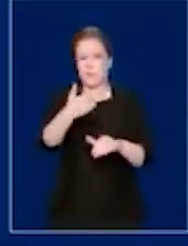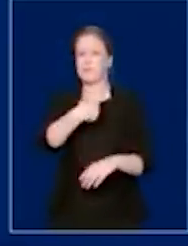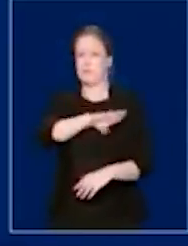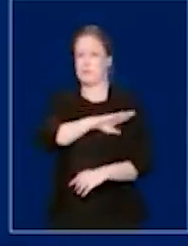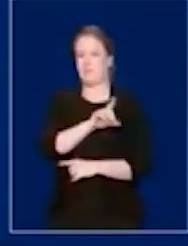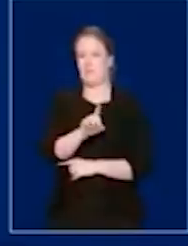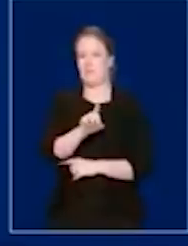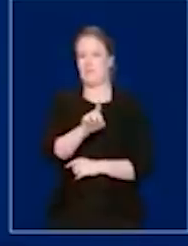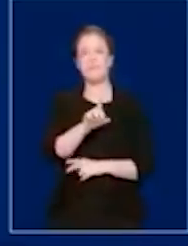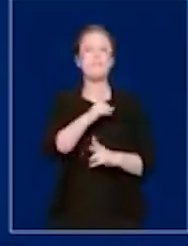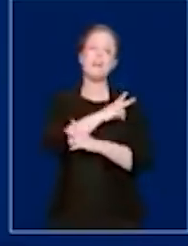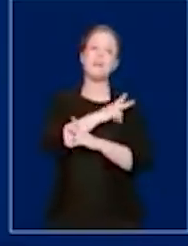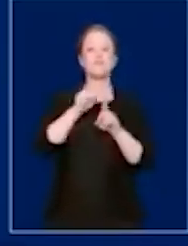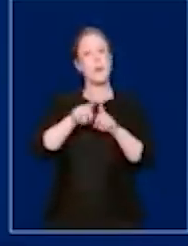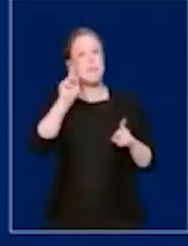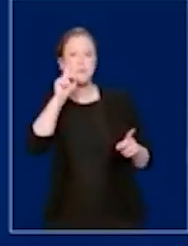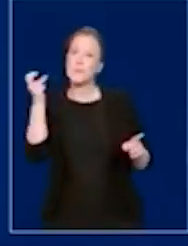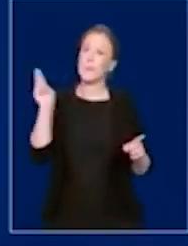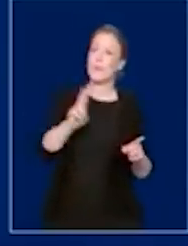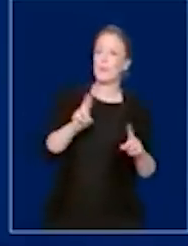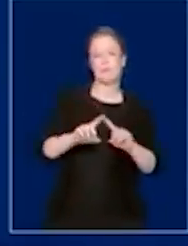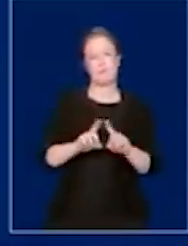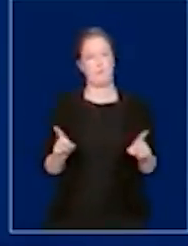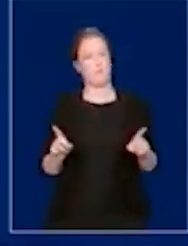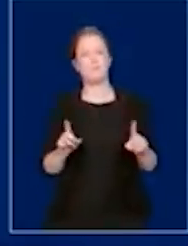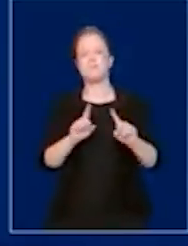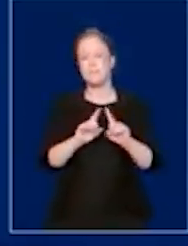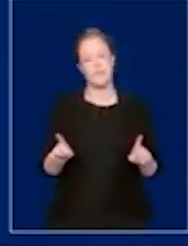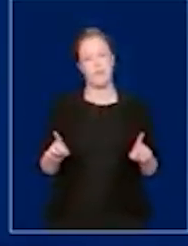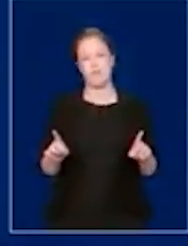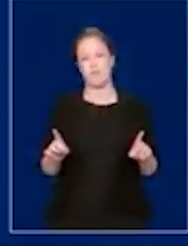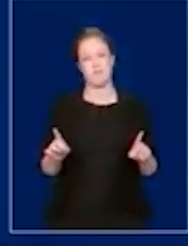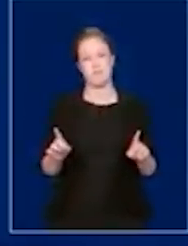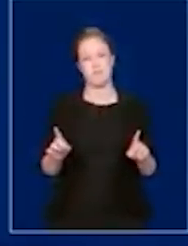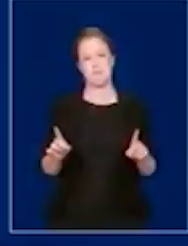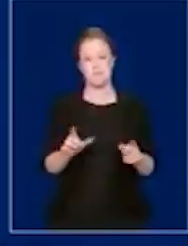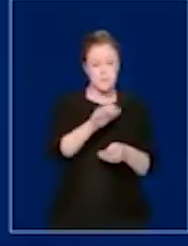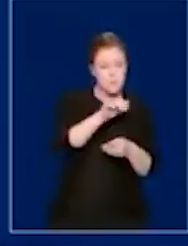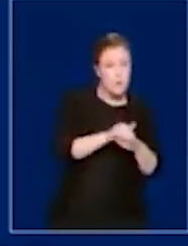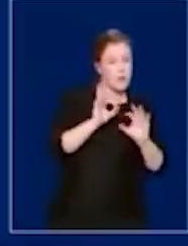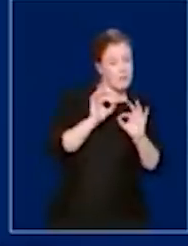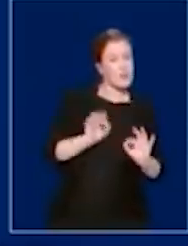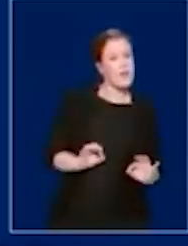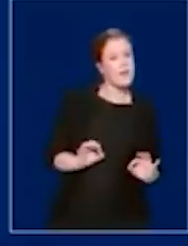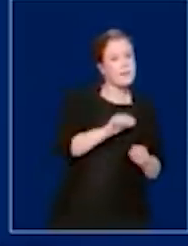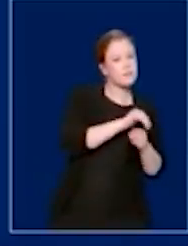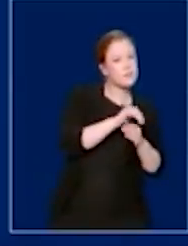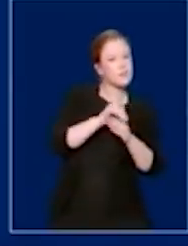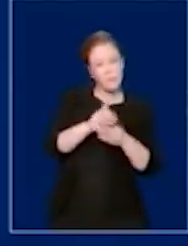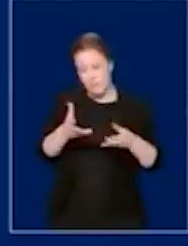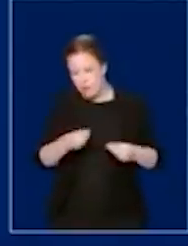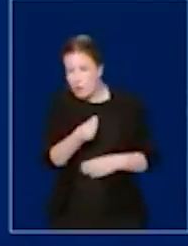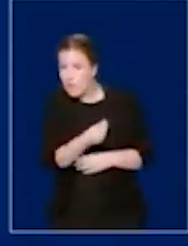sûr de vacances de noël comme les autres les activités extrascolaires en salle pour l'accueil des enfants durant les fêtes